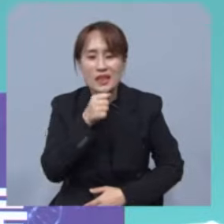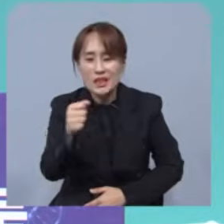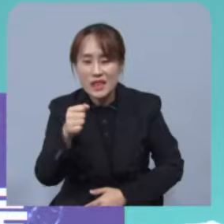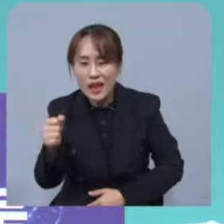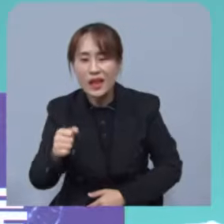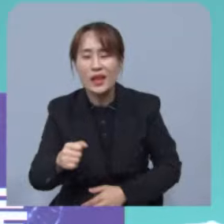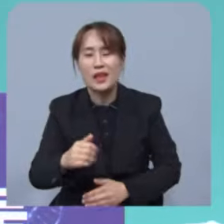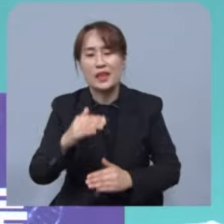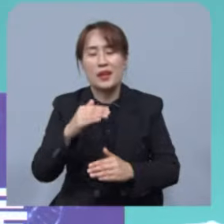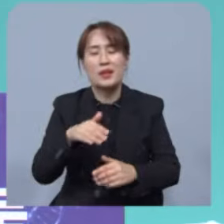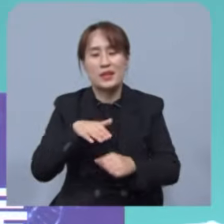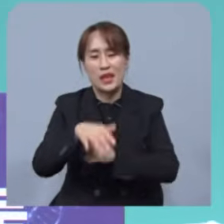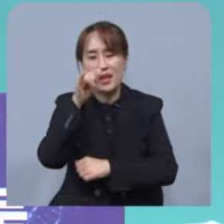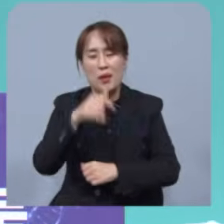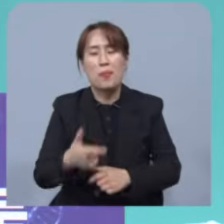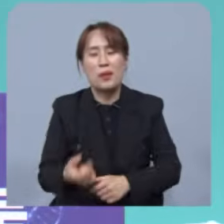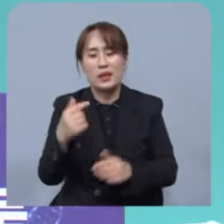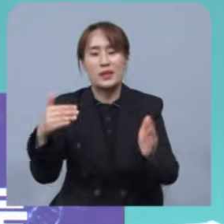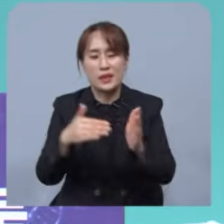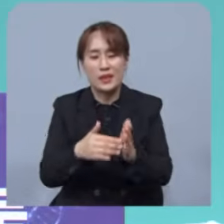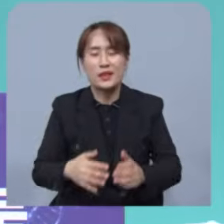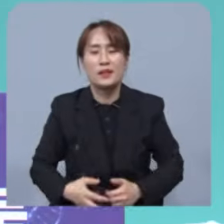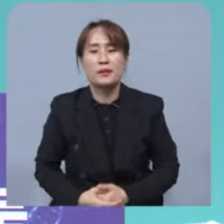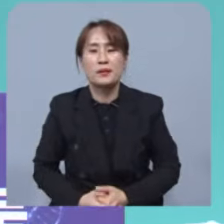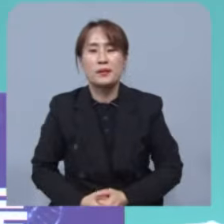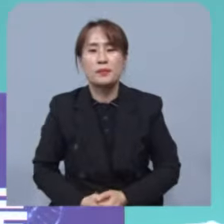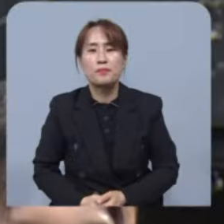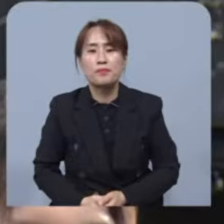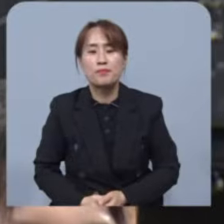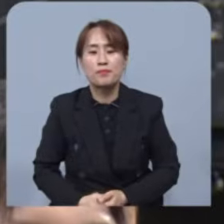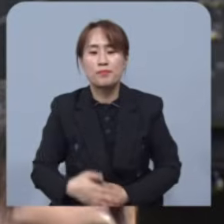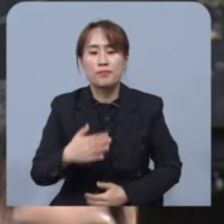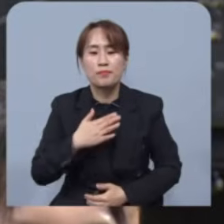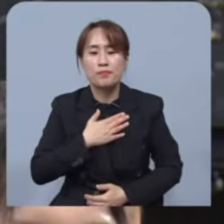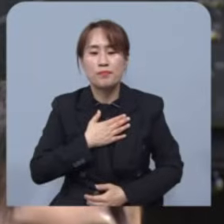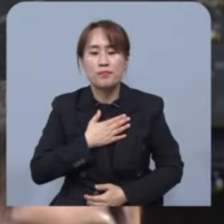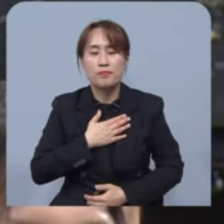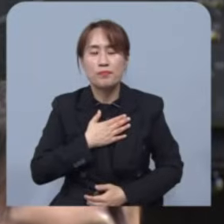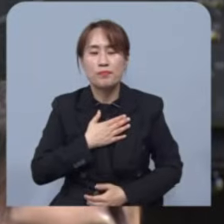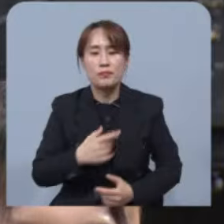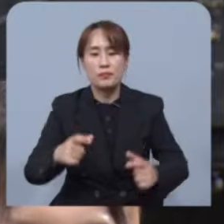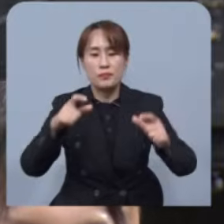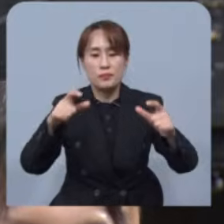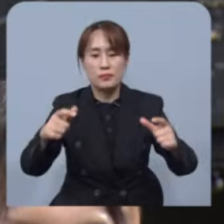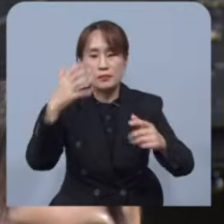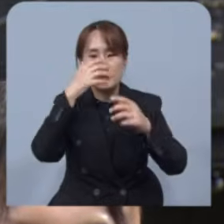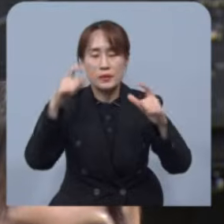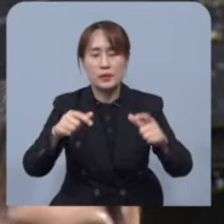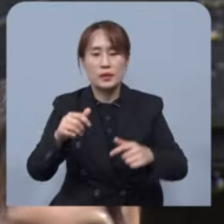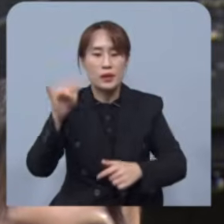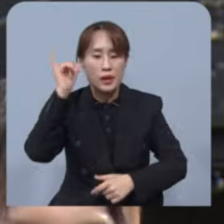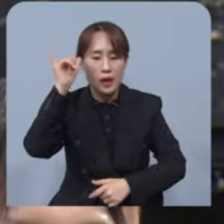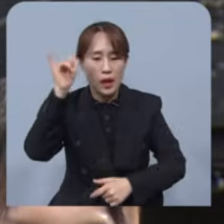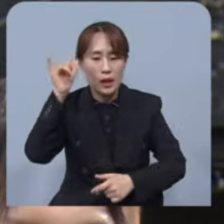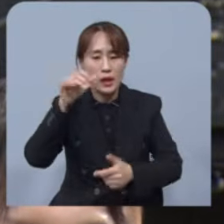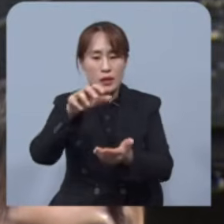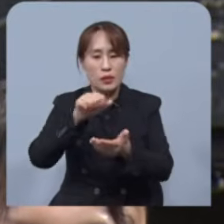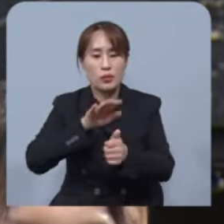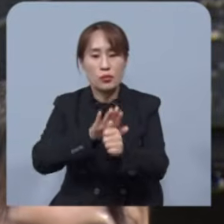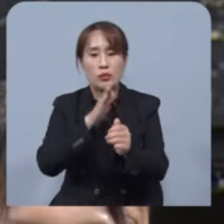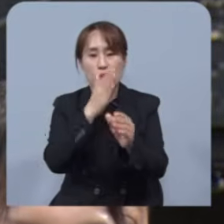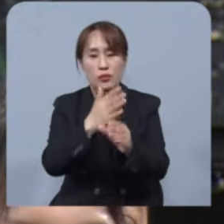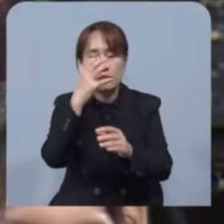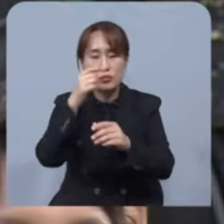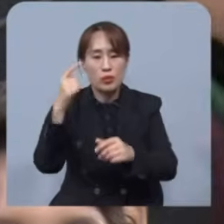네. 알겠습니다. 네, 빨리 끝내겠습니다. 네. 저는 그 지역에서 충북의 AI 도입을 도와주고